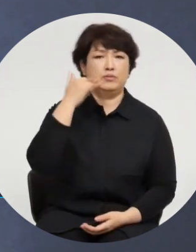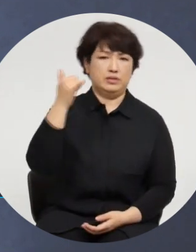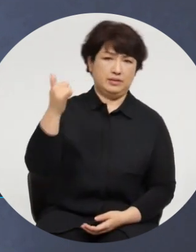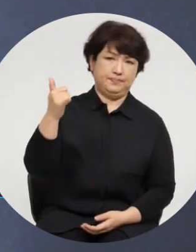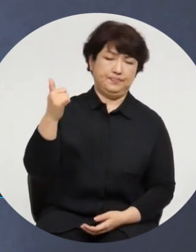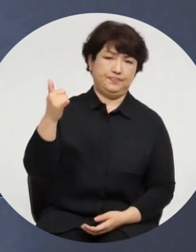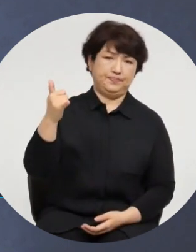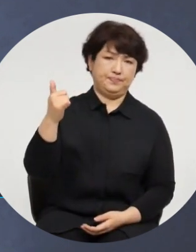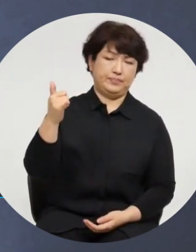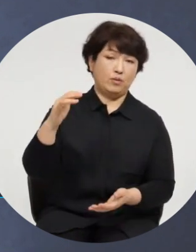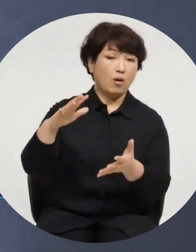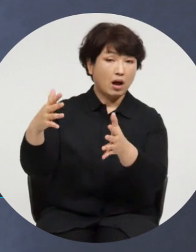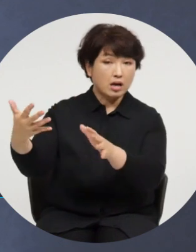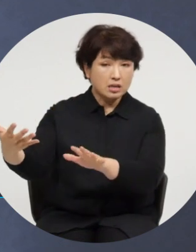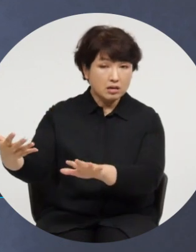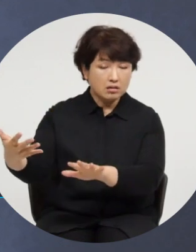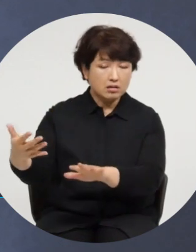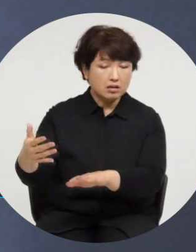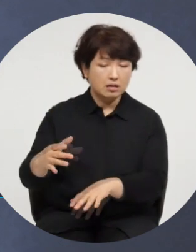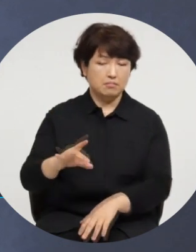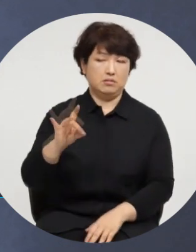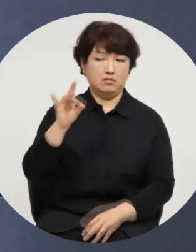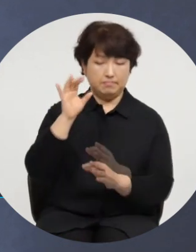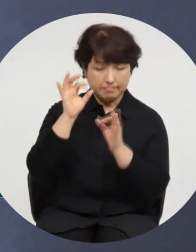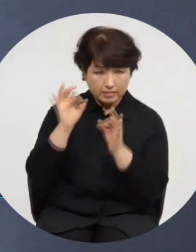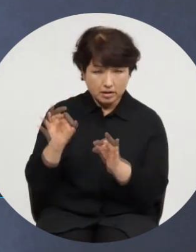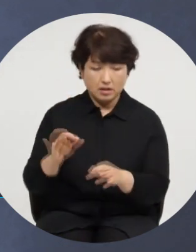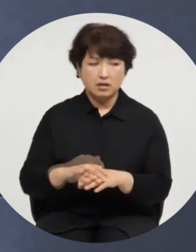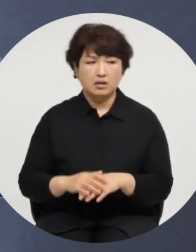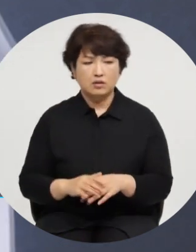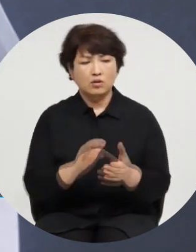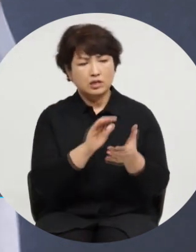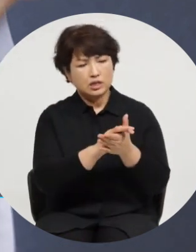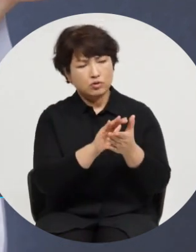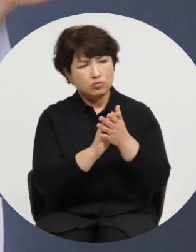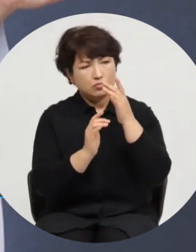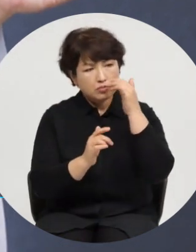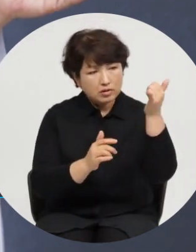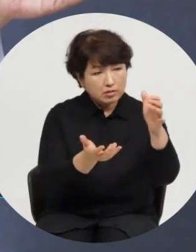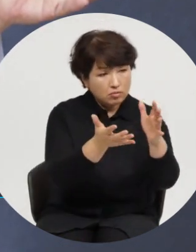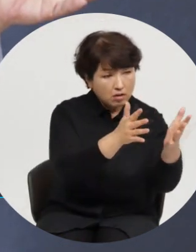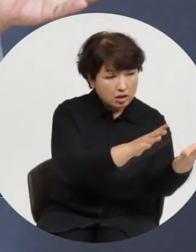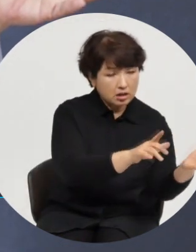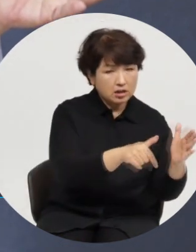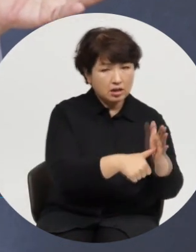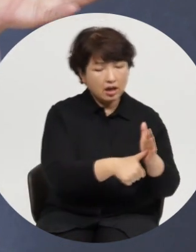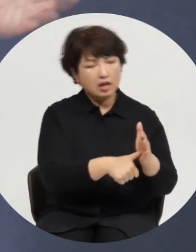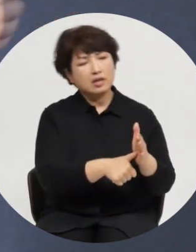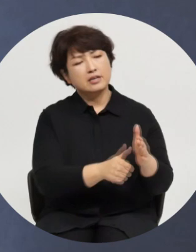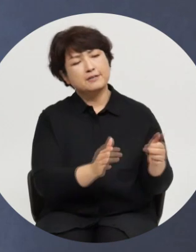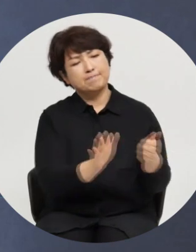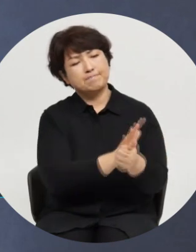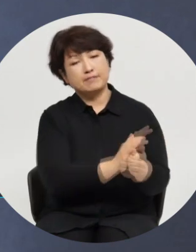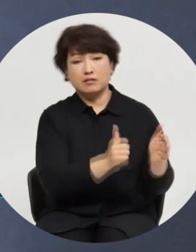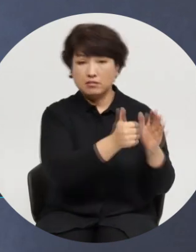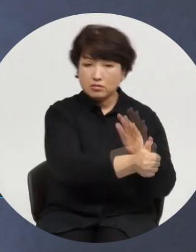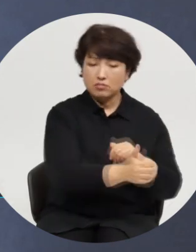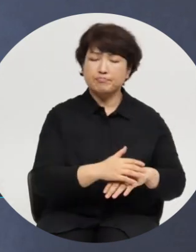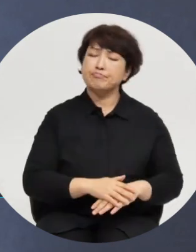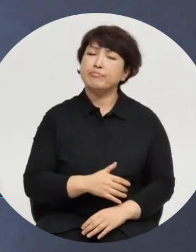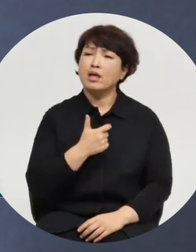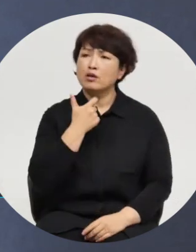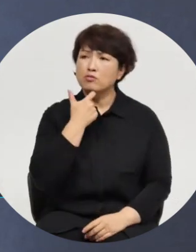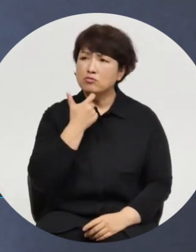부모중 는 모양을 보게 되고 친구 부모 죽는데 문상 가게 되고 아시겠어요 나이가 이제